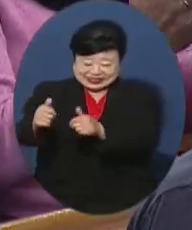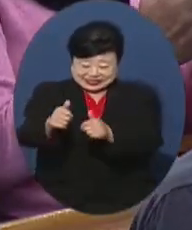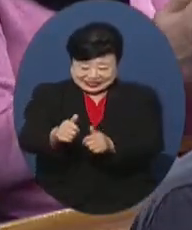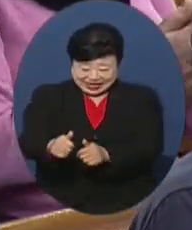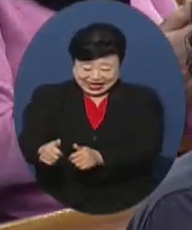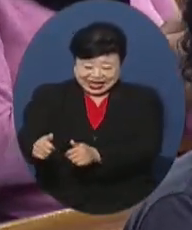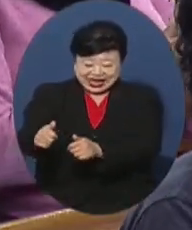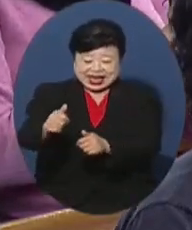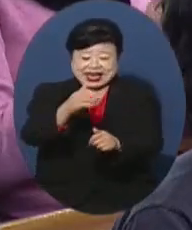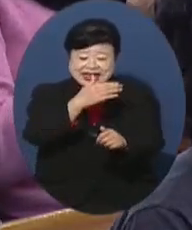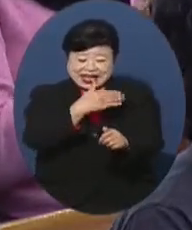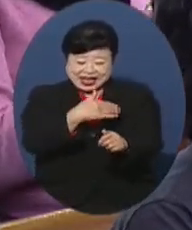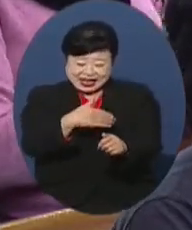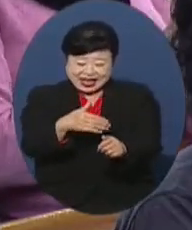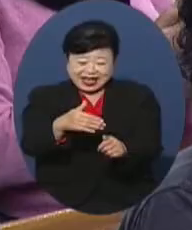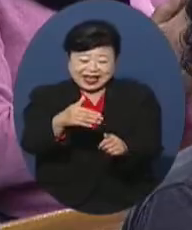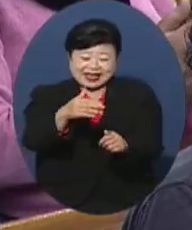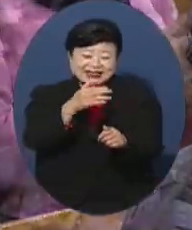주를